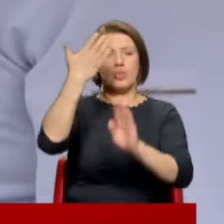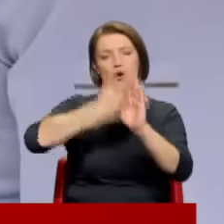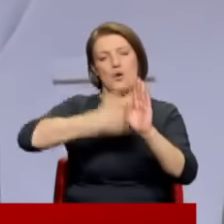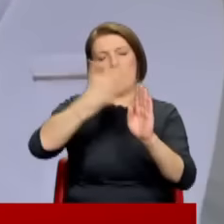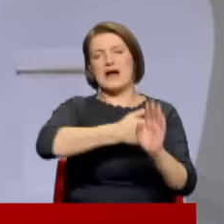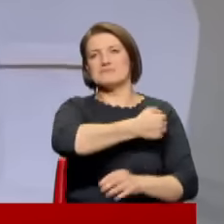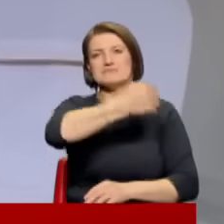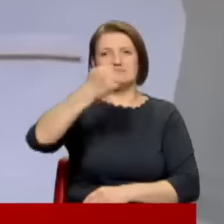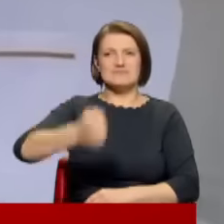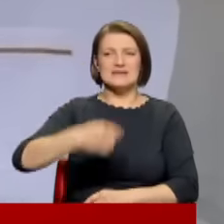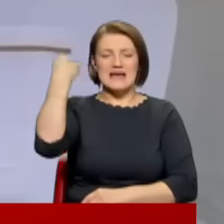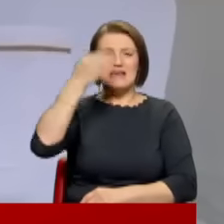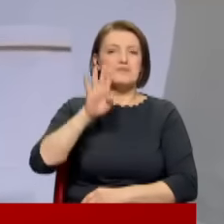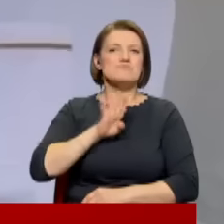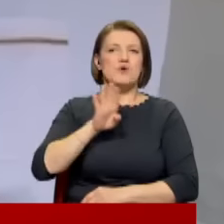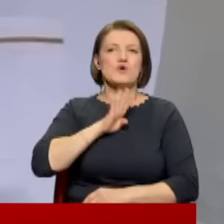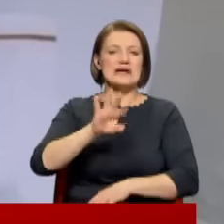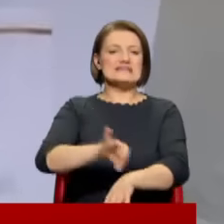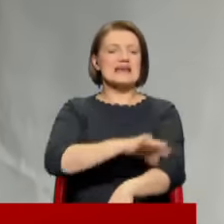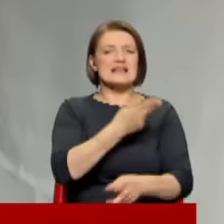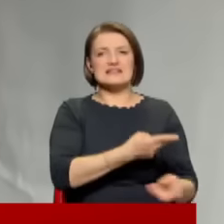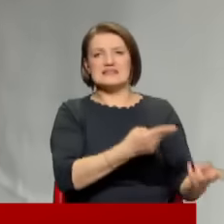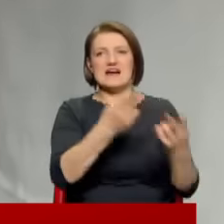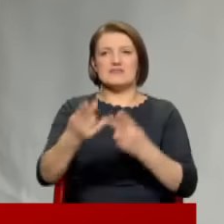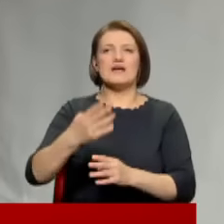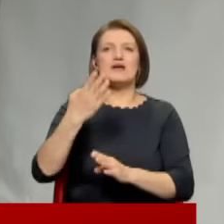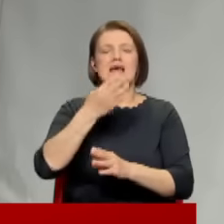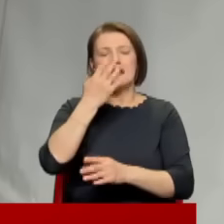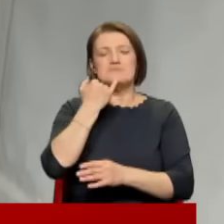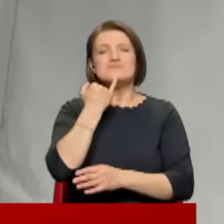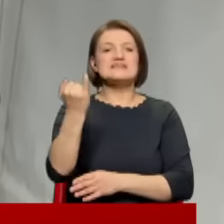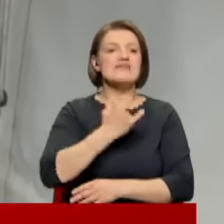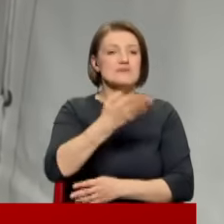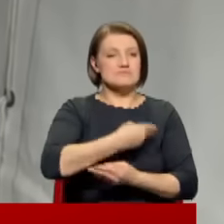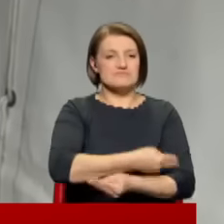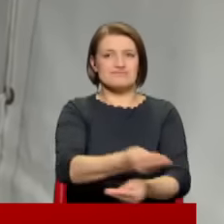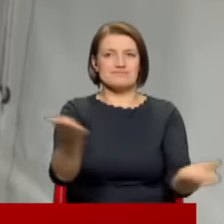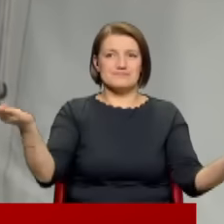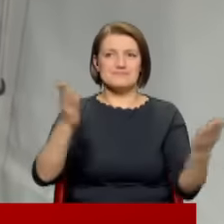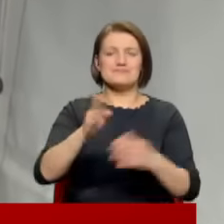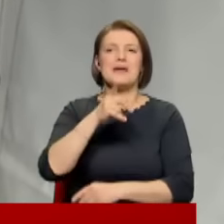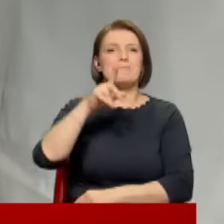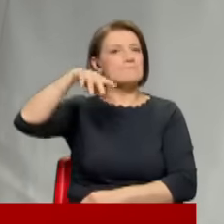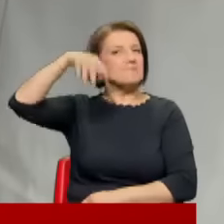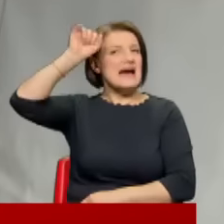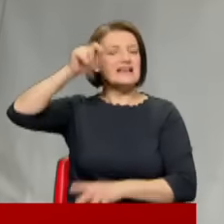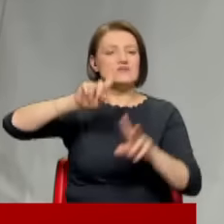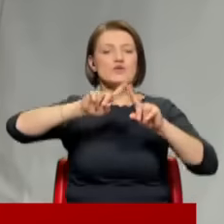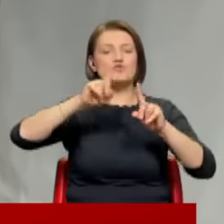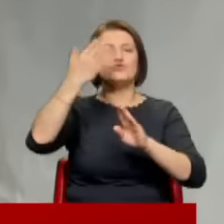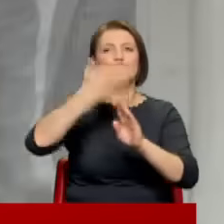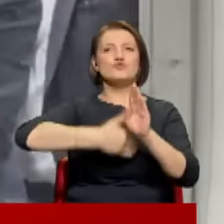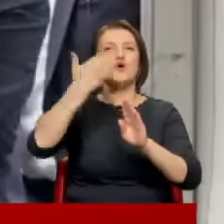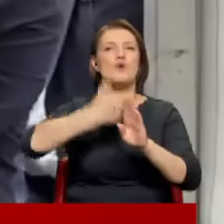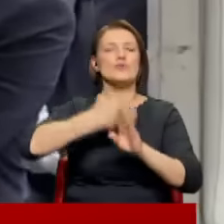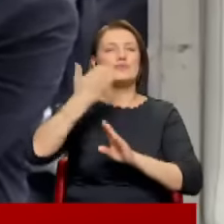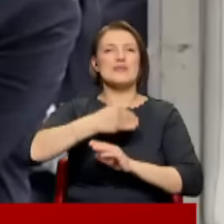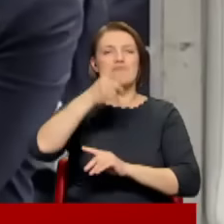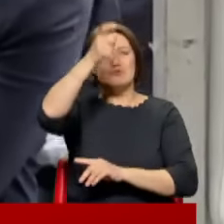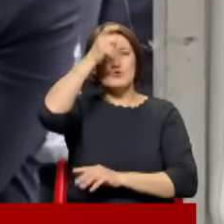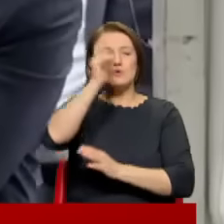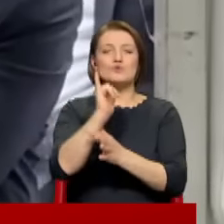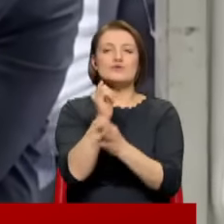getirdi. İmamoğlu'nun da katıldığı Sarıyer'deki davette konuklara ikram edildi. Steinmeier, Berlin'de döner dükkanı işleten gurbetçi Türk